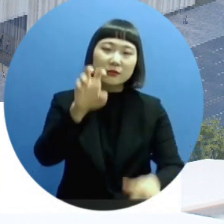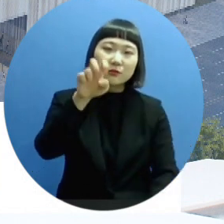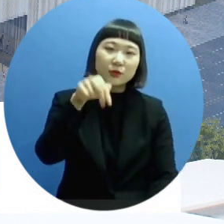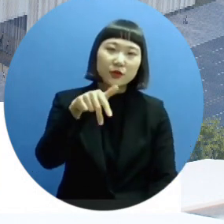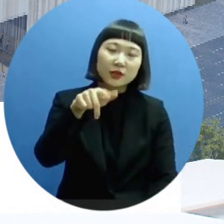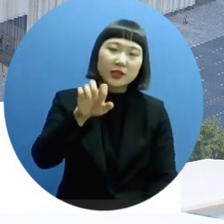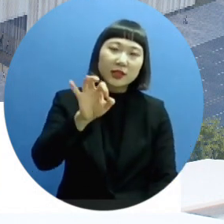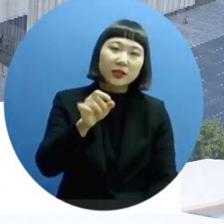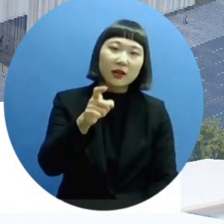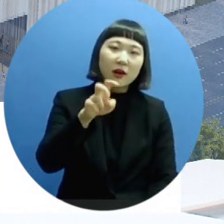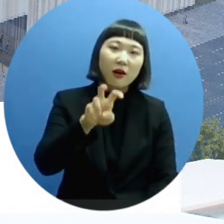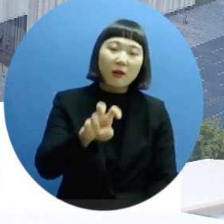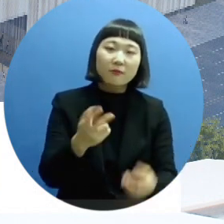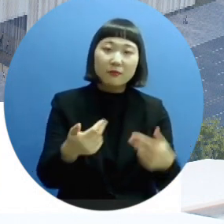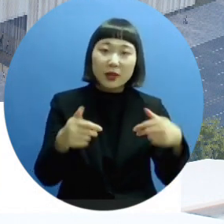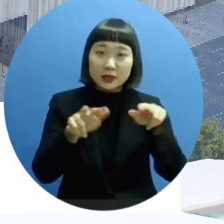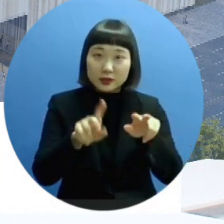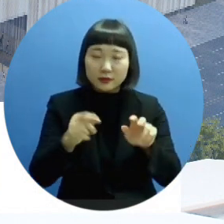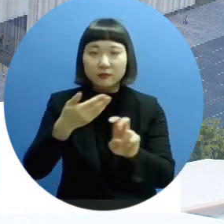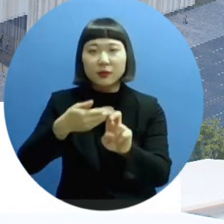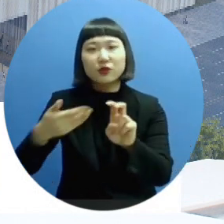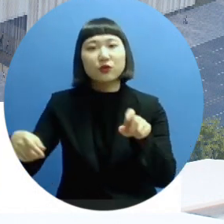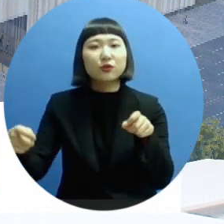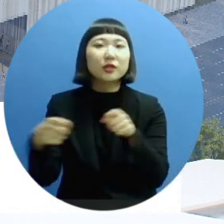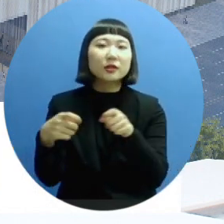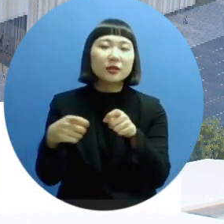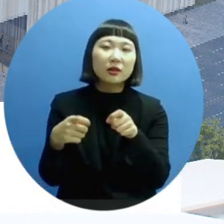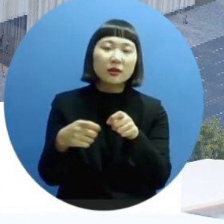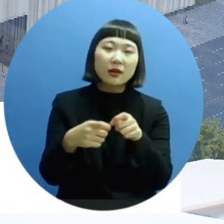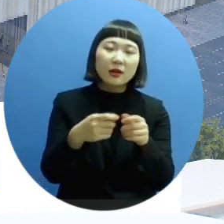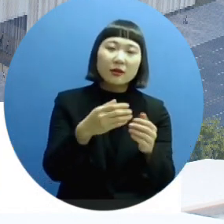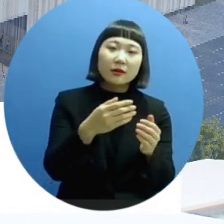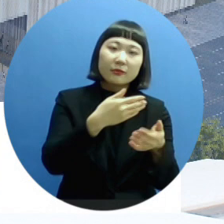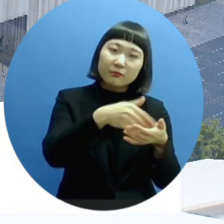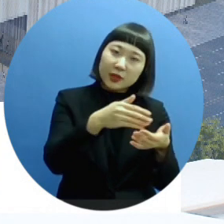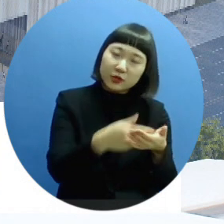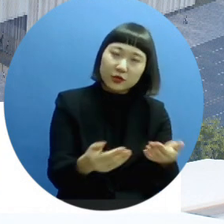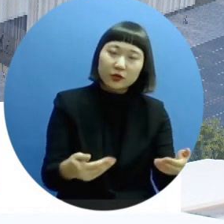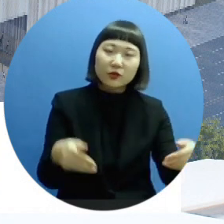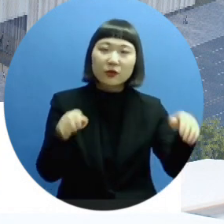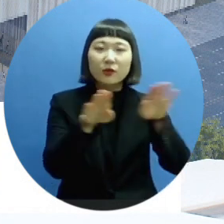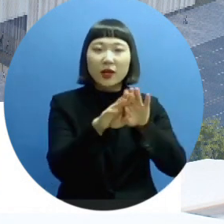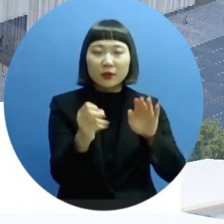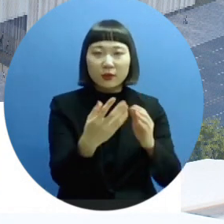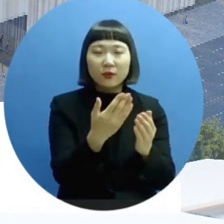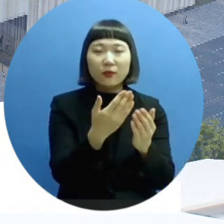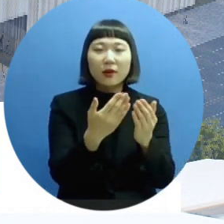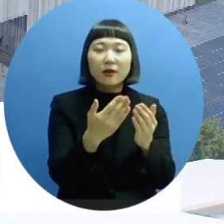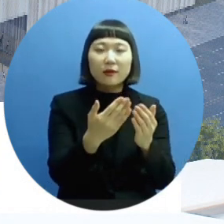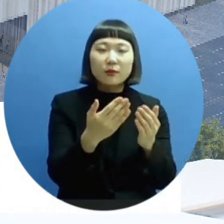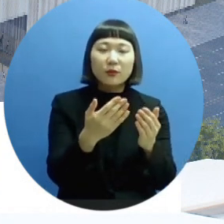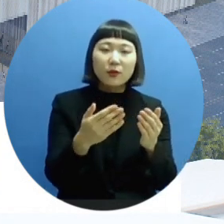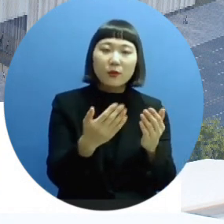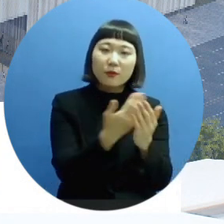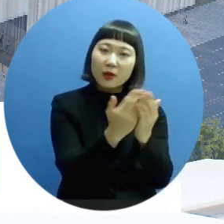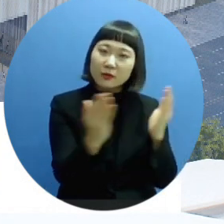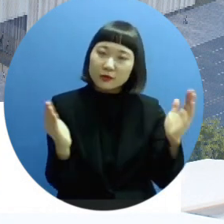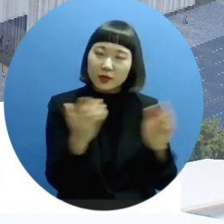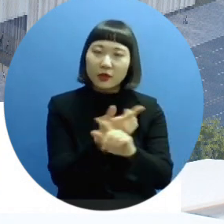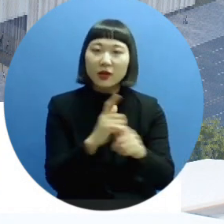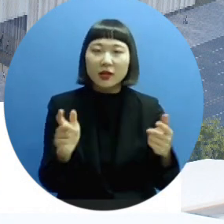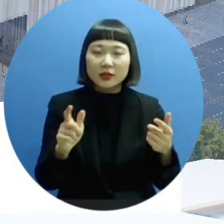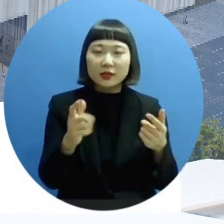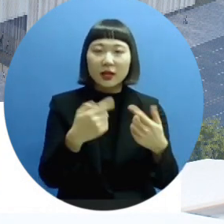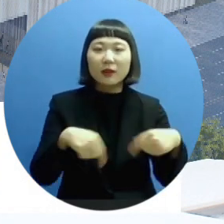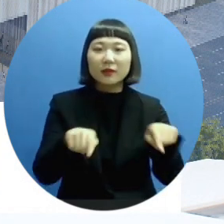뮤지엄파크는 미추홀구 일대에 미술관과 박물관, 예술공원 등을 함께 조성하는 사업인데요. 인천시는 2024년